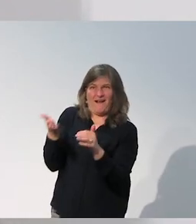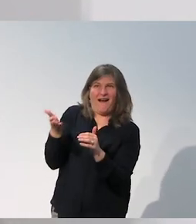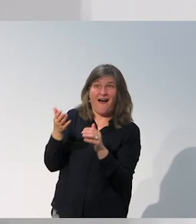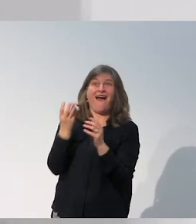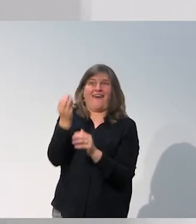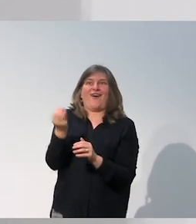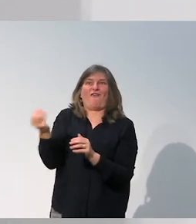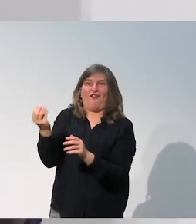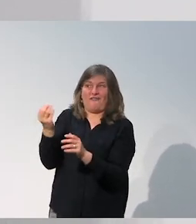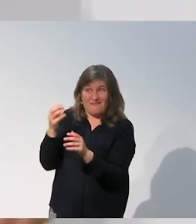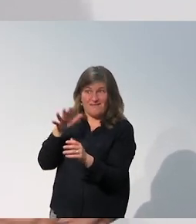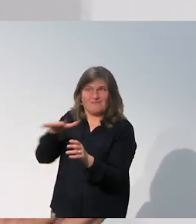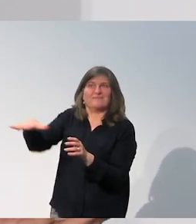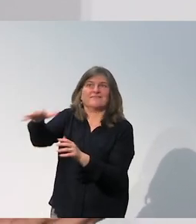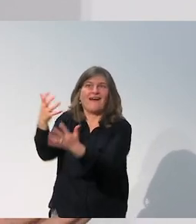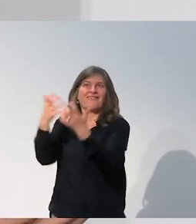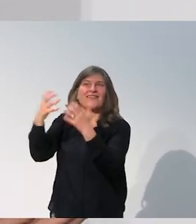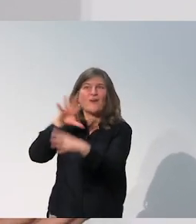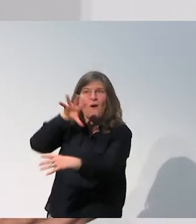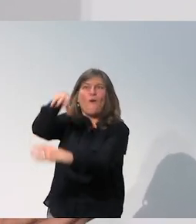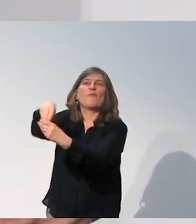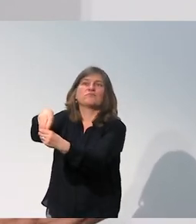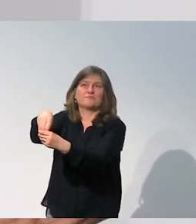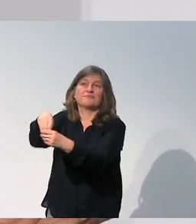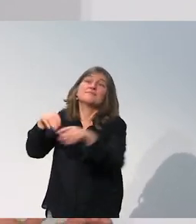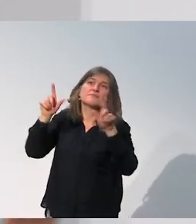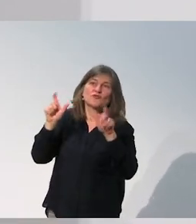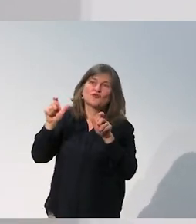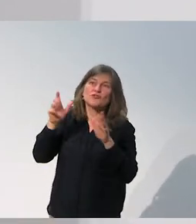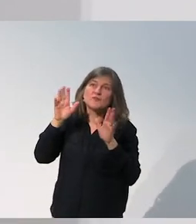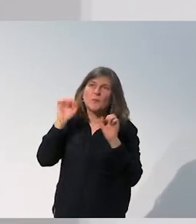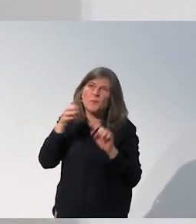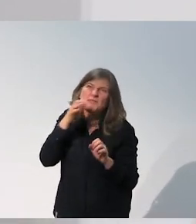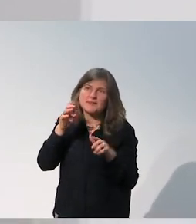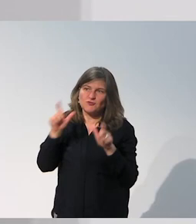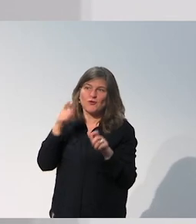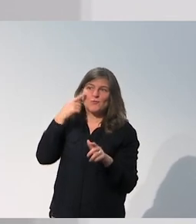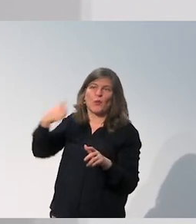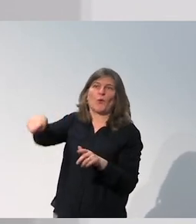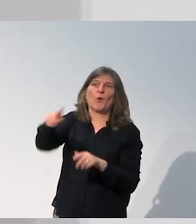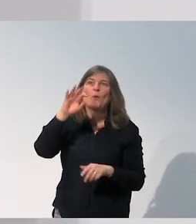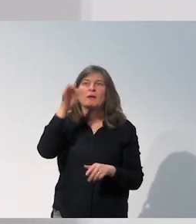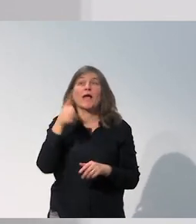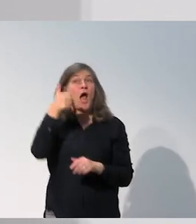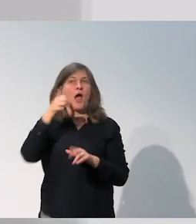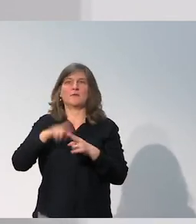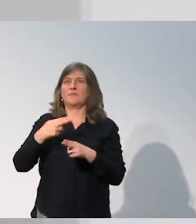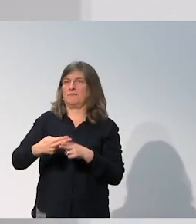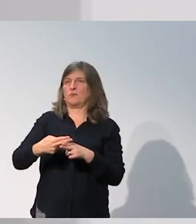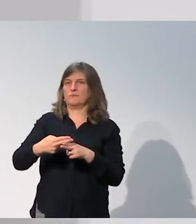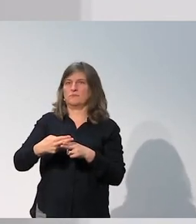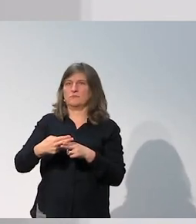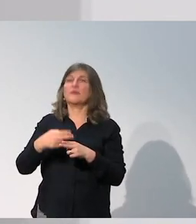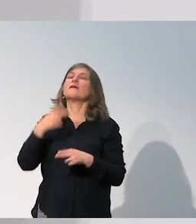côté-là. On pourrait presque dire heureusement. Heureusement. Voilà. Et il y a un seul prénom. Ça, c'est